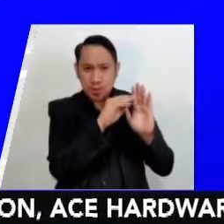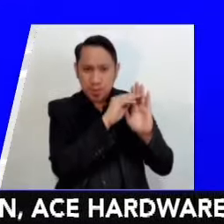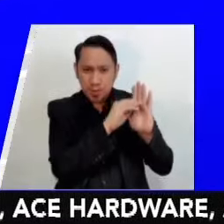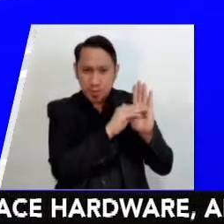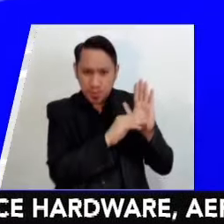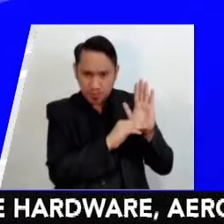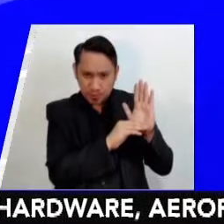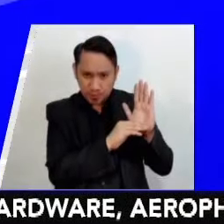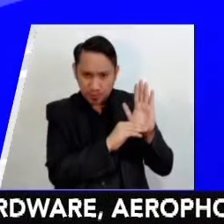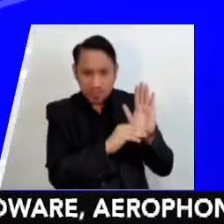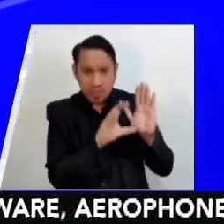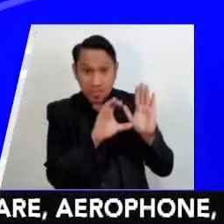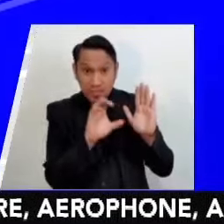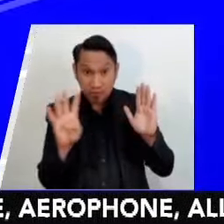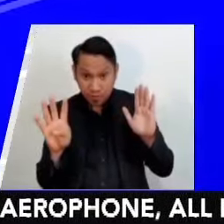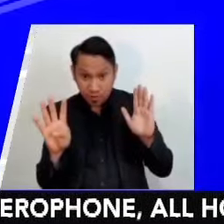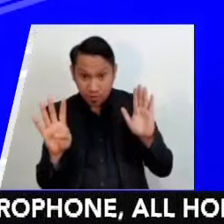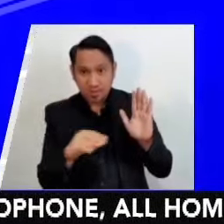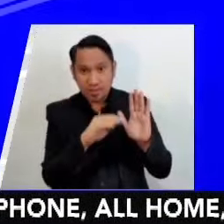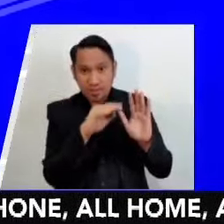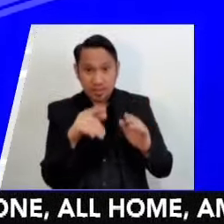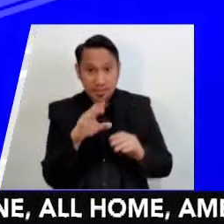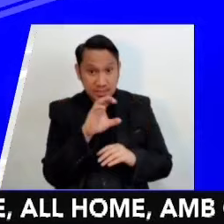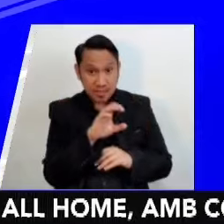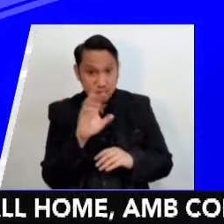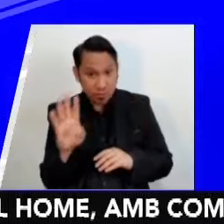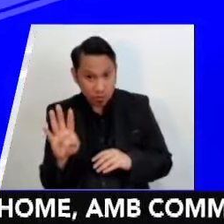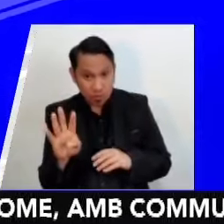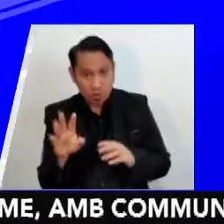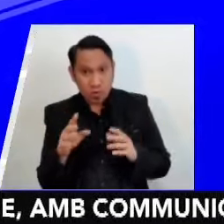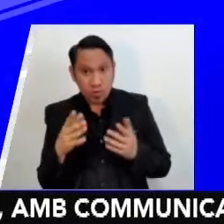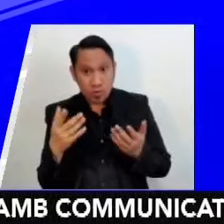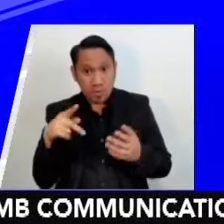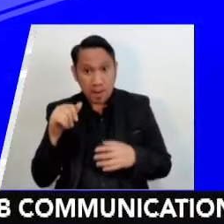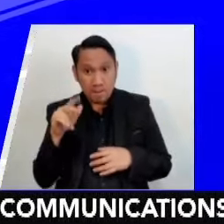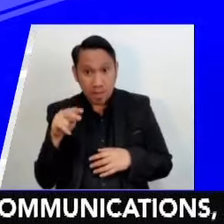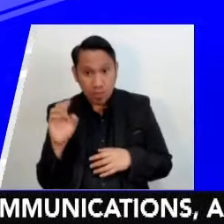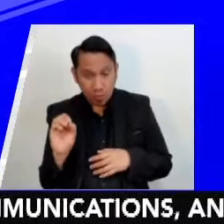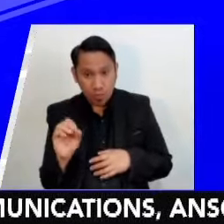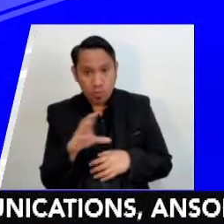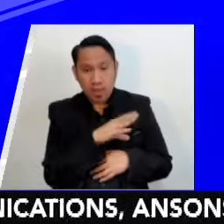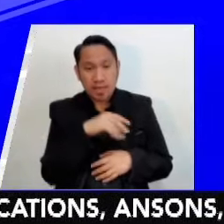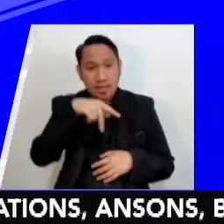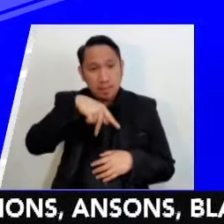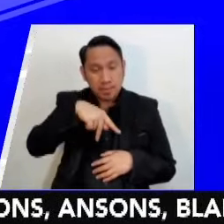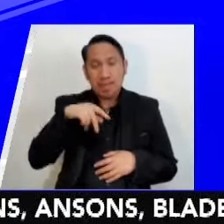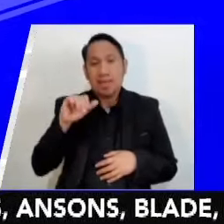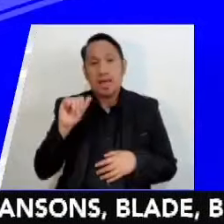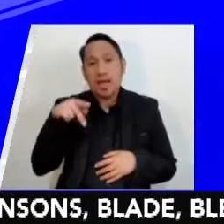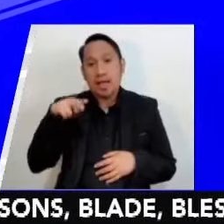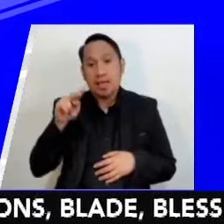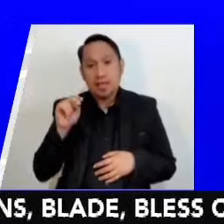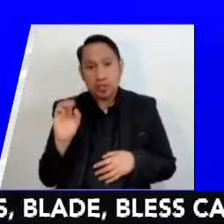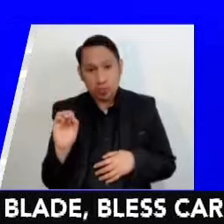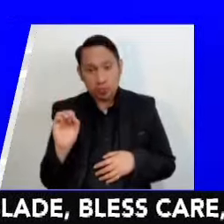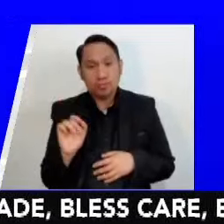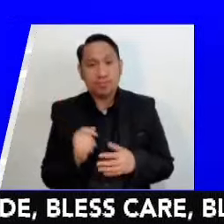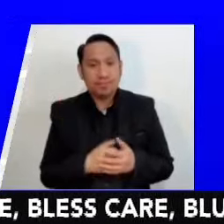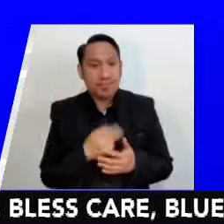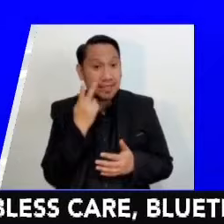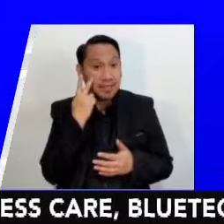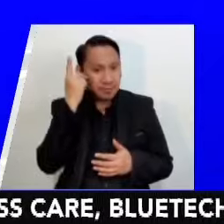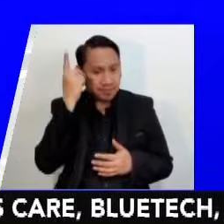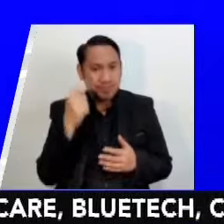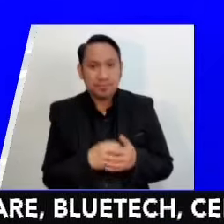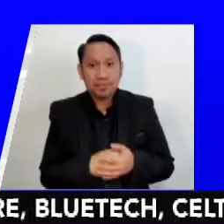corner Borromeo, C4 Road corner Pampano at P. Aquino Exit corner Borromeo. Sa Pasig naman, simula alas 7